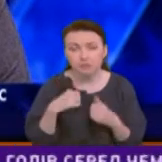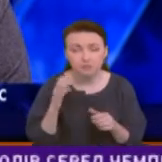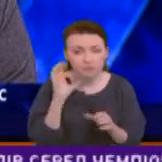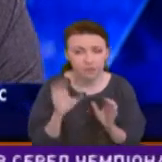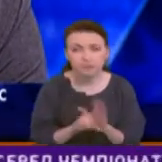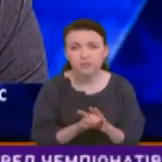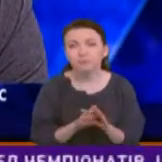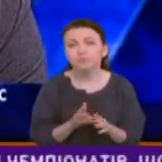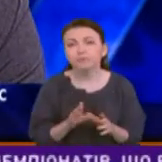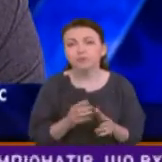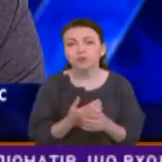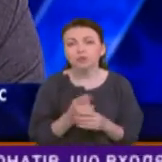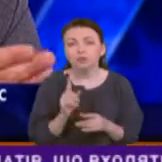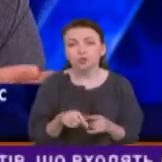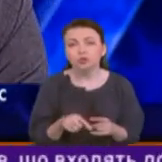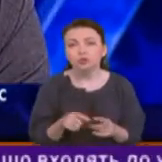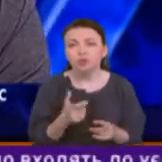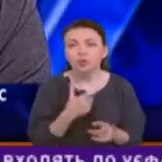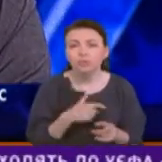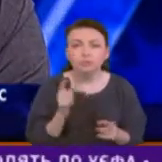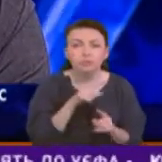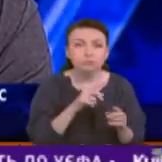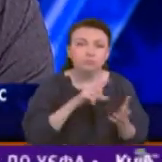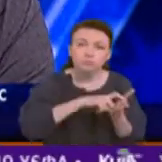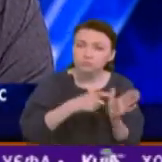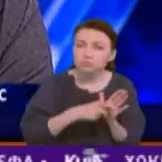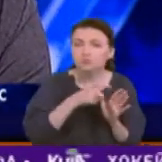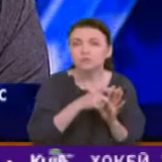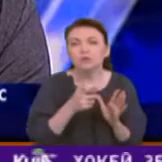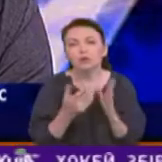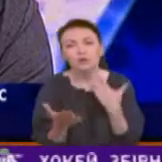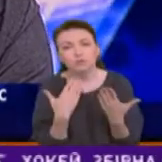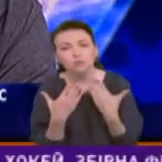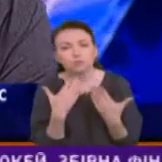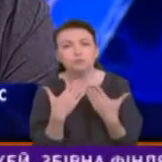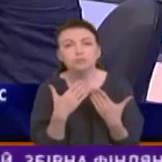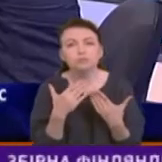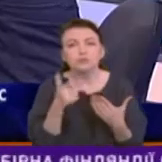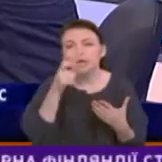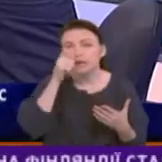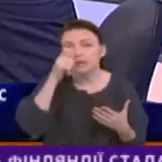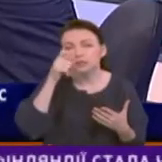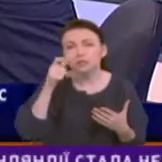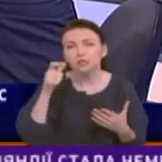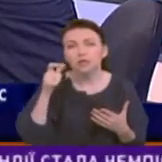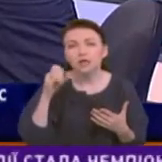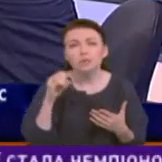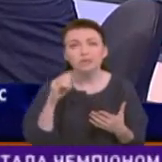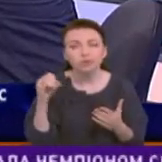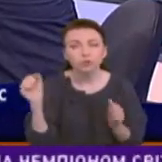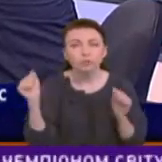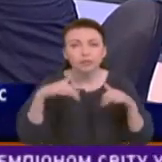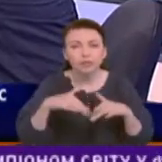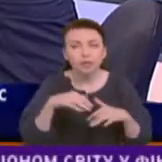єпископат Константинопольського патріархату у себе в резиденції. В свою чергу вони такі вже зробили. Грецькі єпископи приїхали